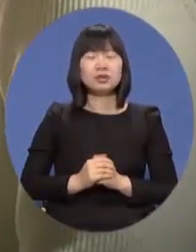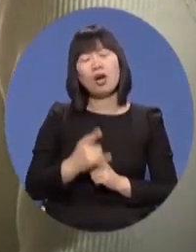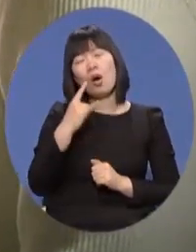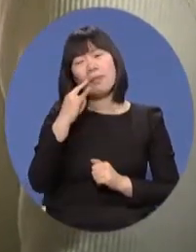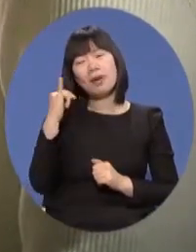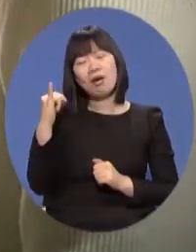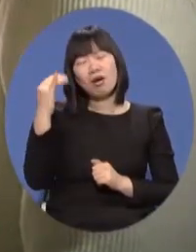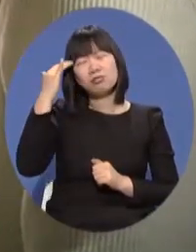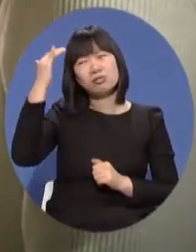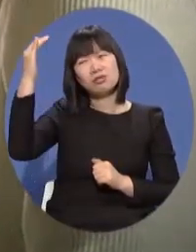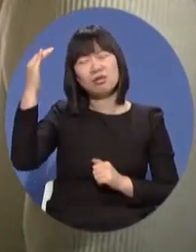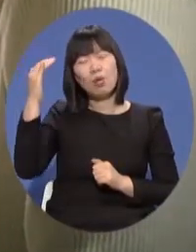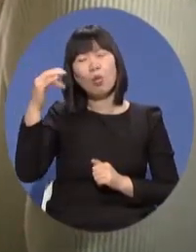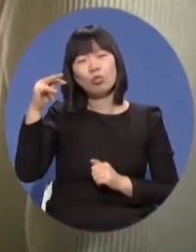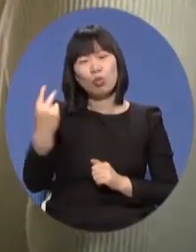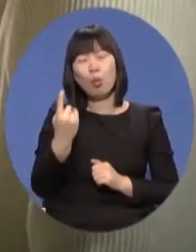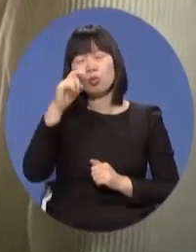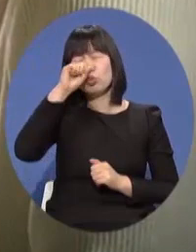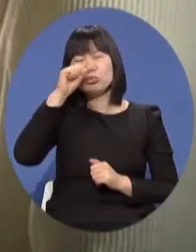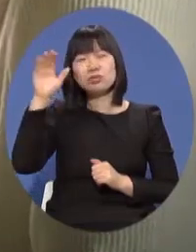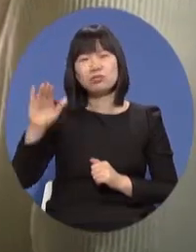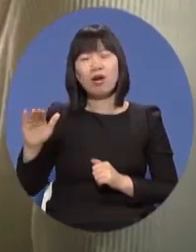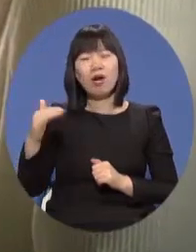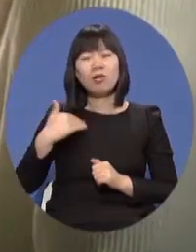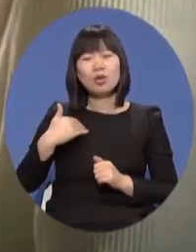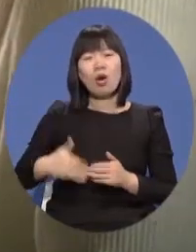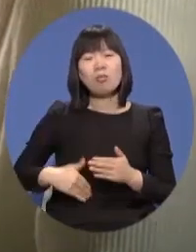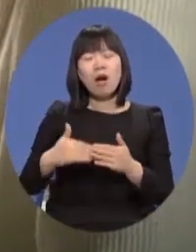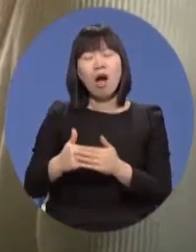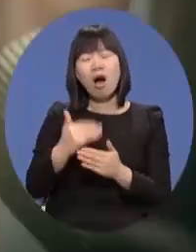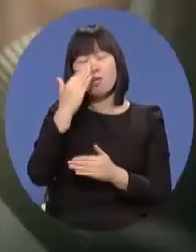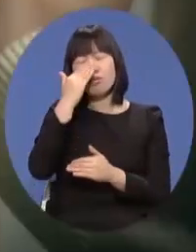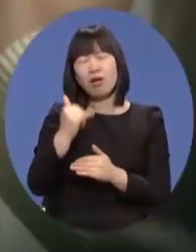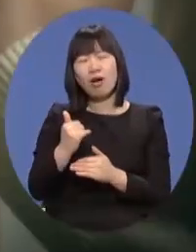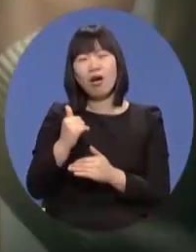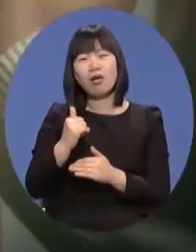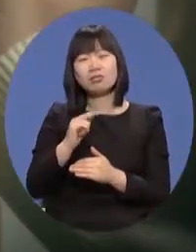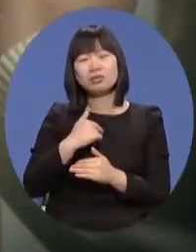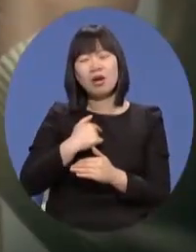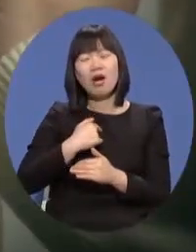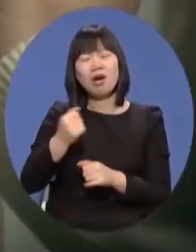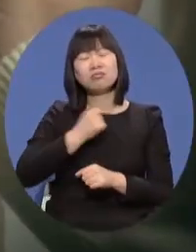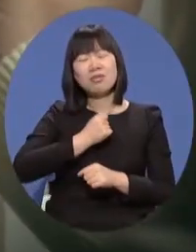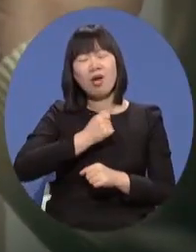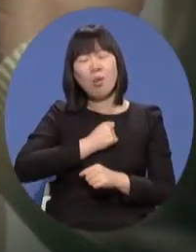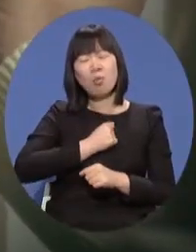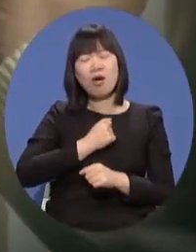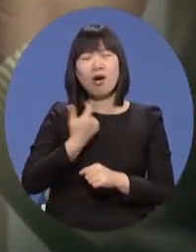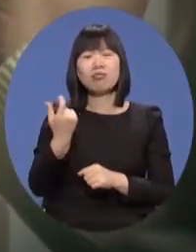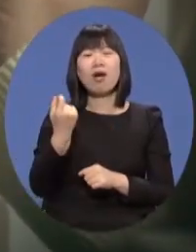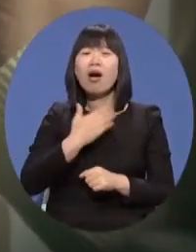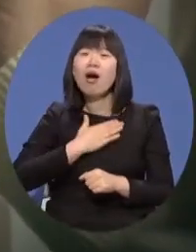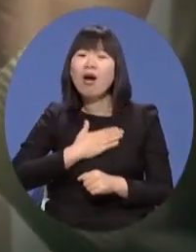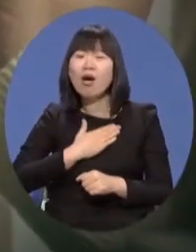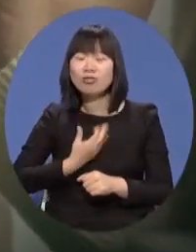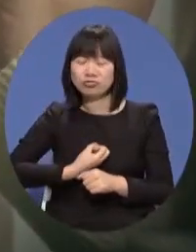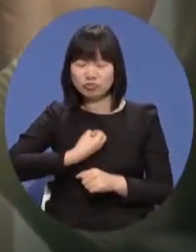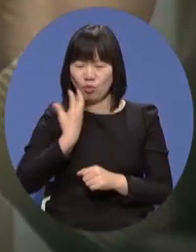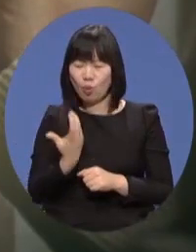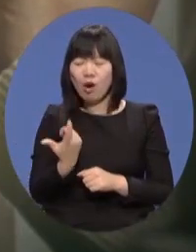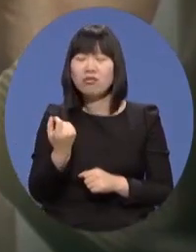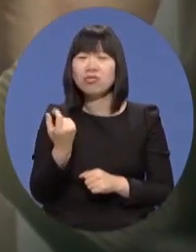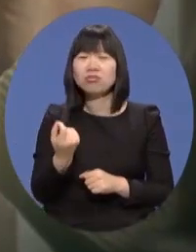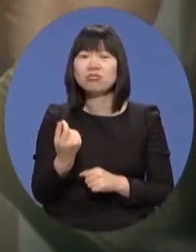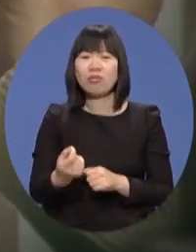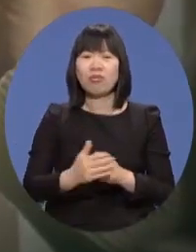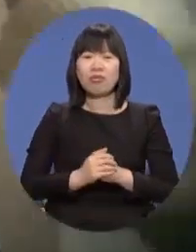엄마, 키 크는 것도 좋지만 배가 빵빵하면 얼마나 답답한데요. 토할 것 같단